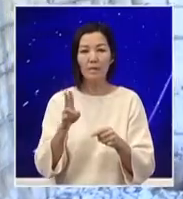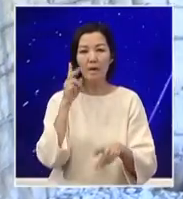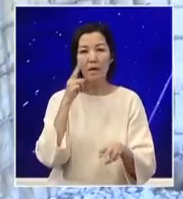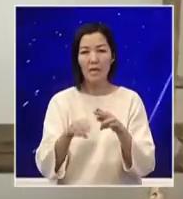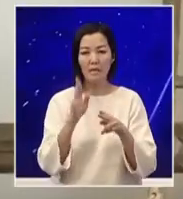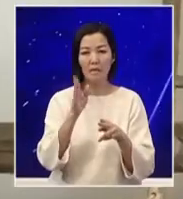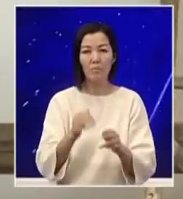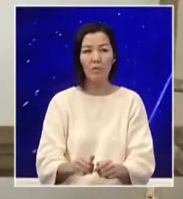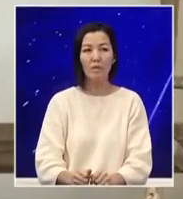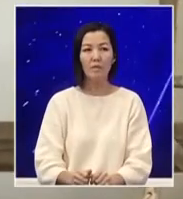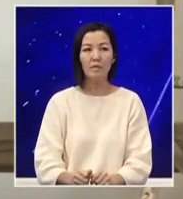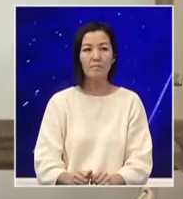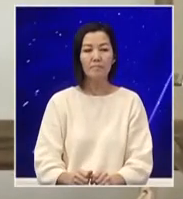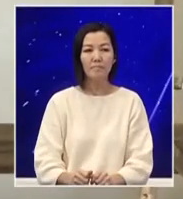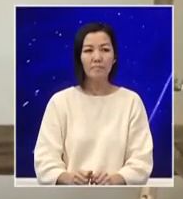аяқталмақ.